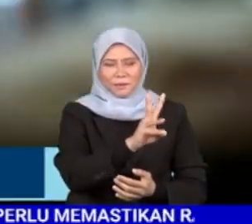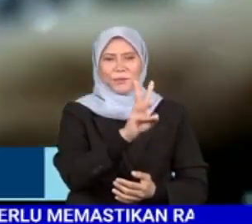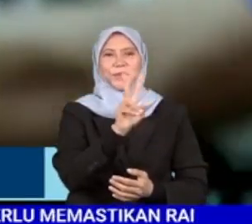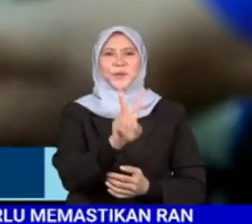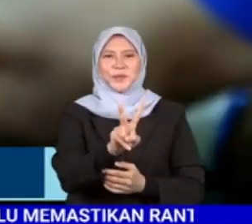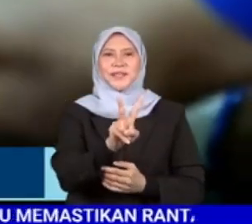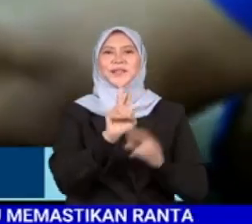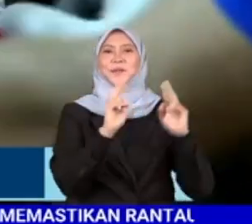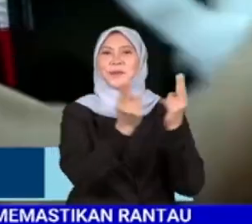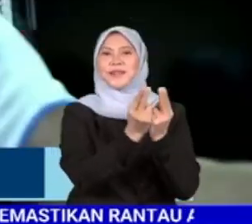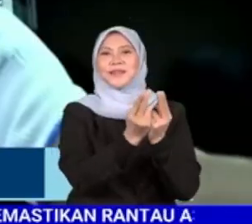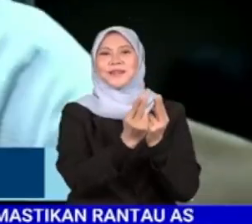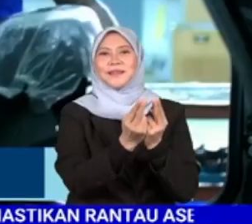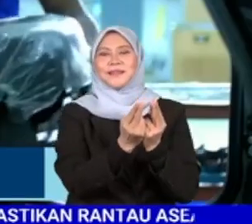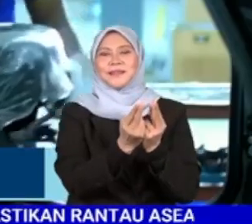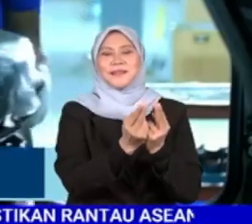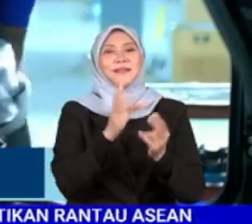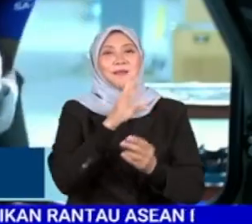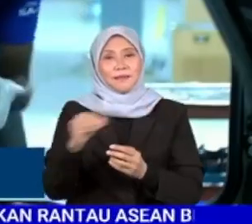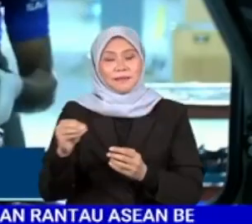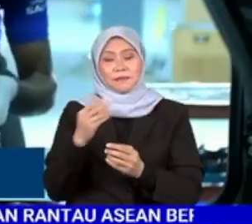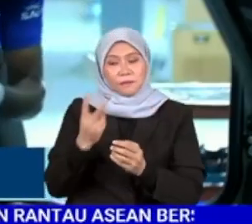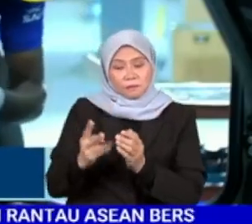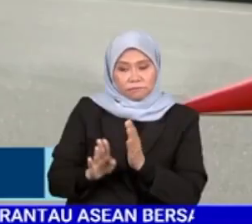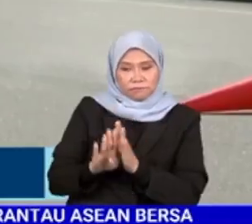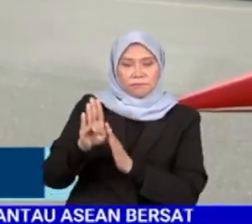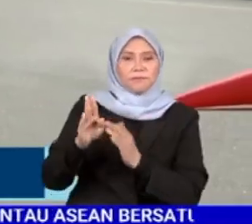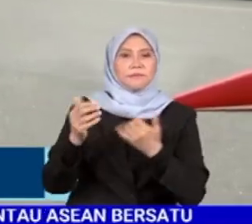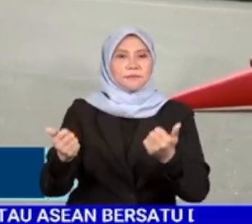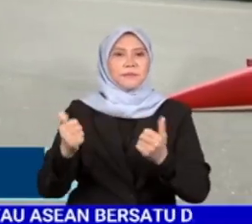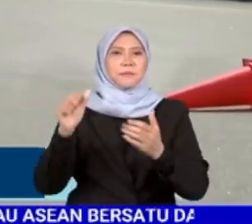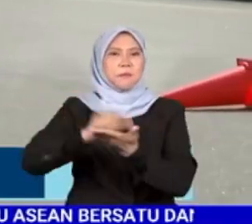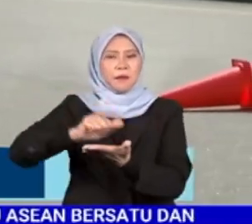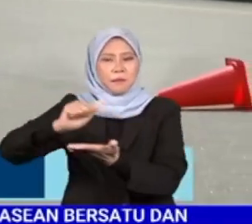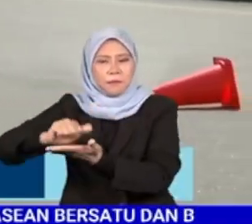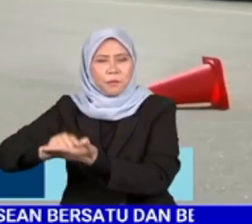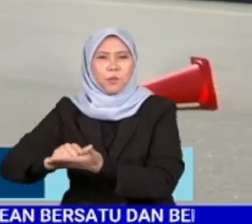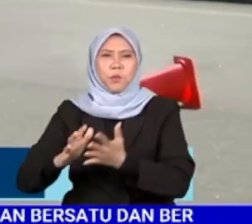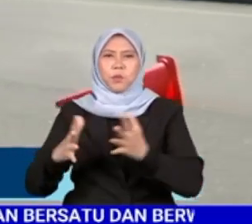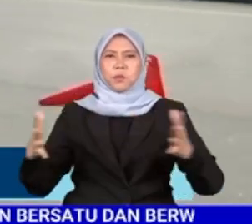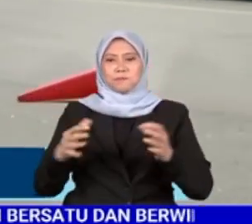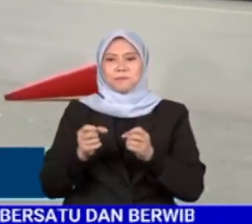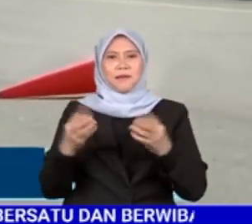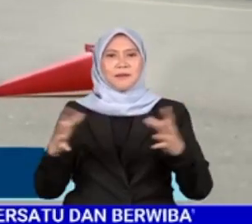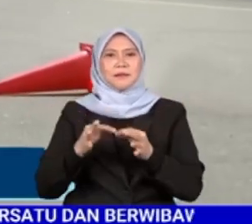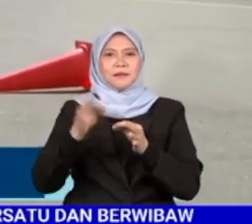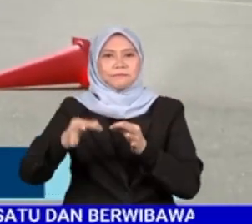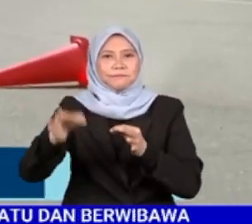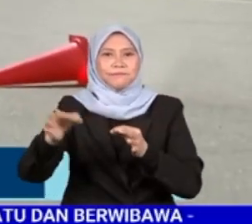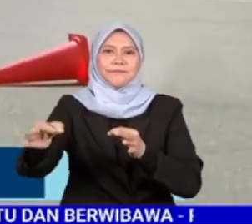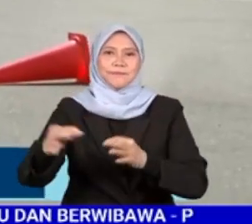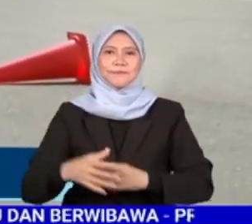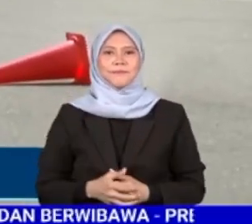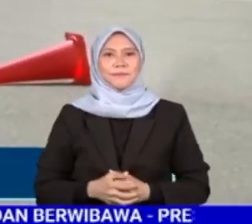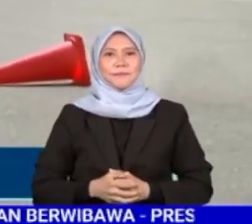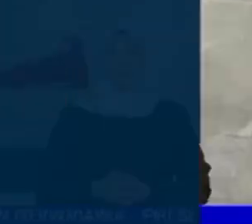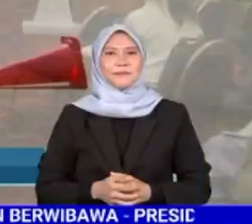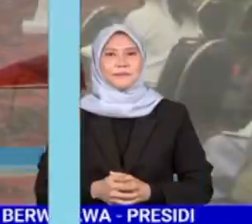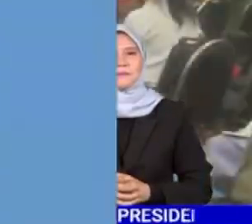Februari 2022. Prestasi tersebut didorong penghantaran tempahan yang tertunggak.